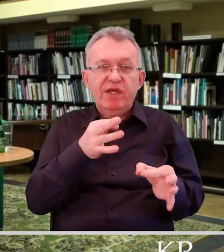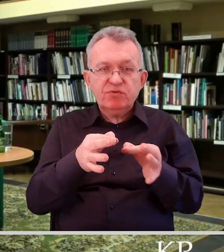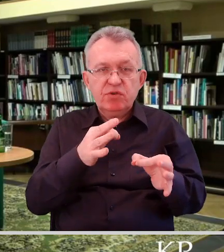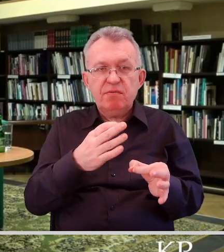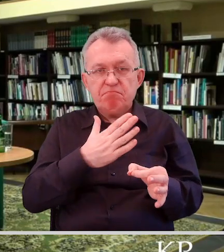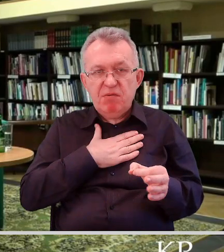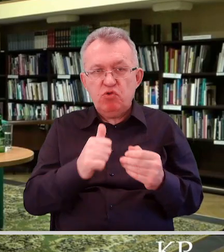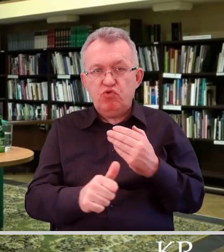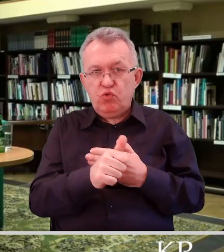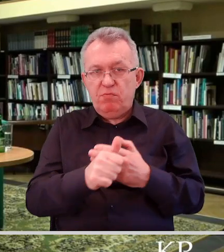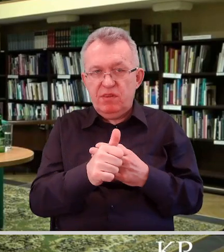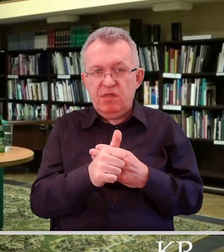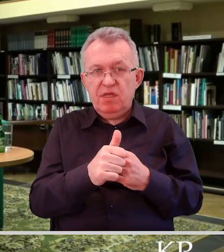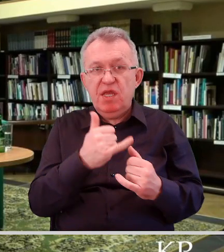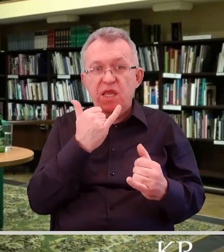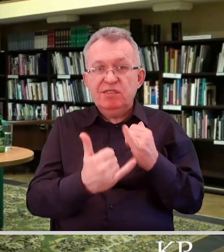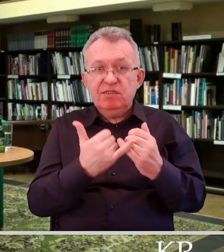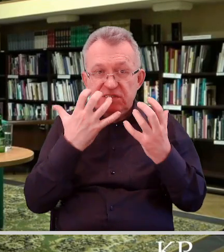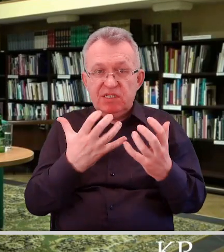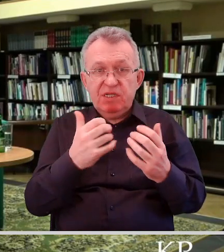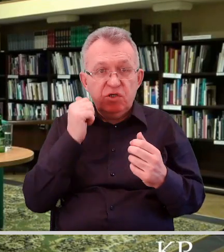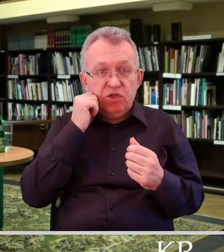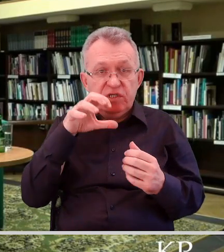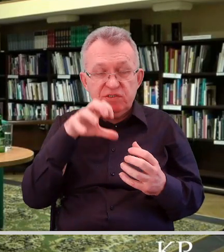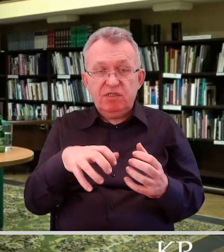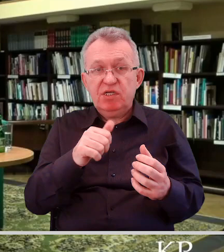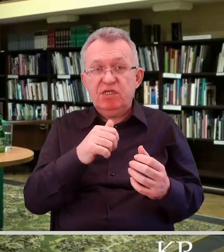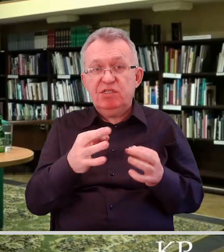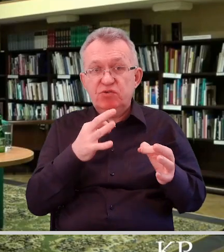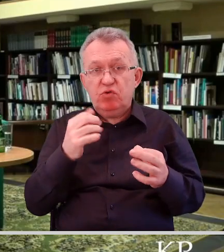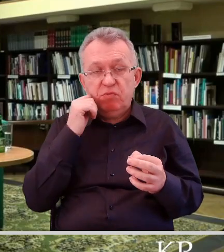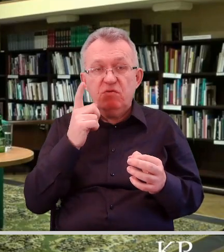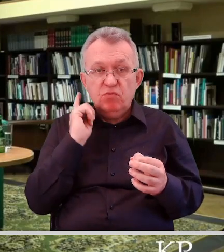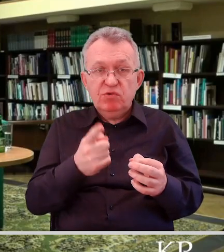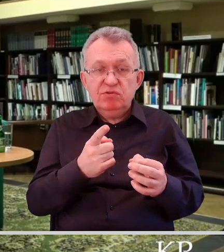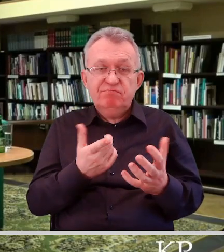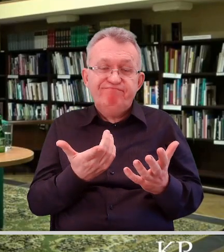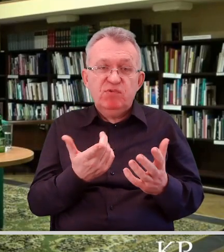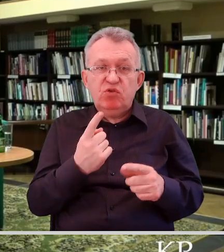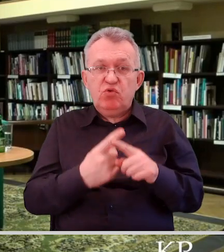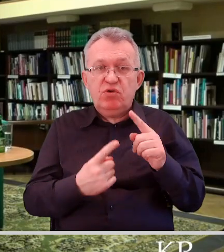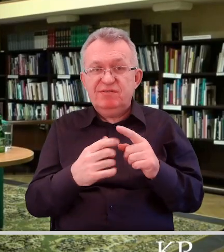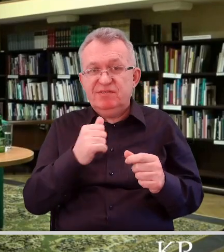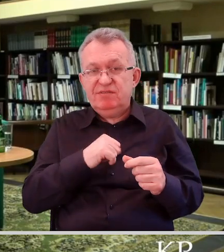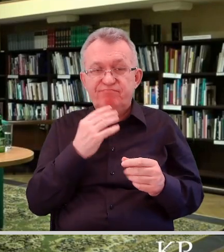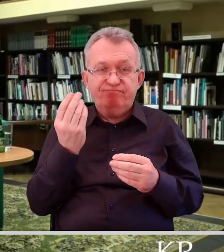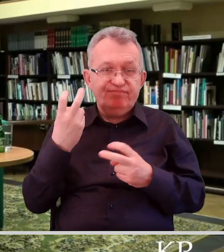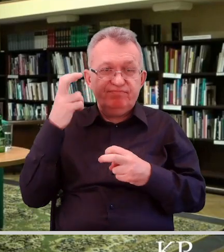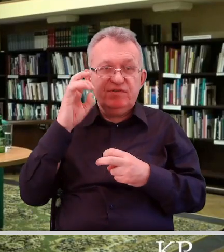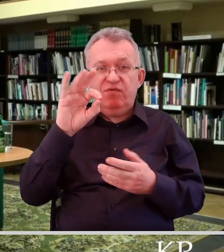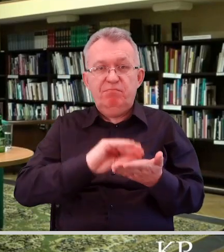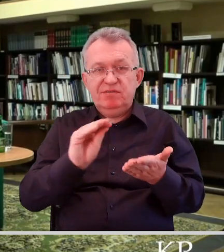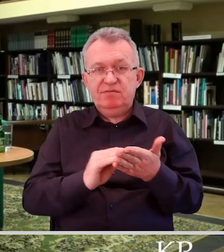mamy udokumentowane, ale jeśli chcemy mieć historię kobiet, to musimy ją sobie też dopowiedzieć i to jest rola